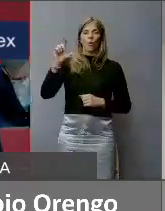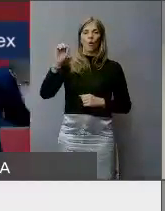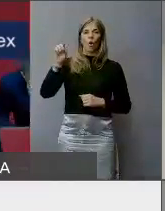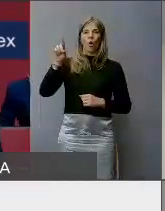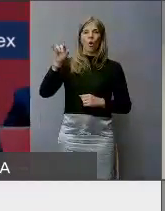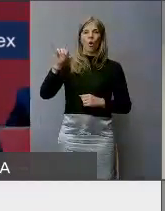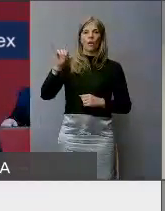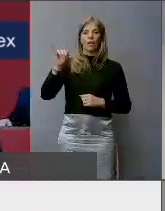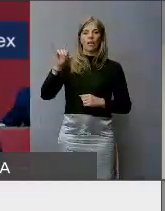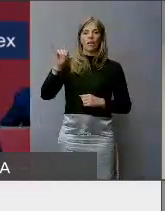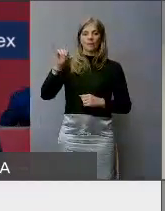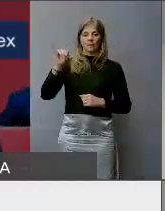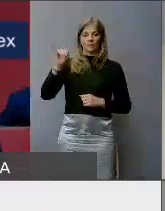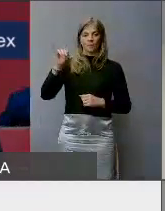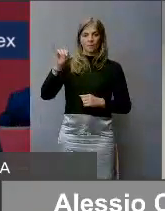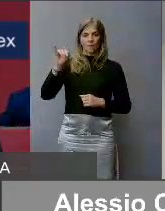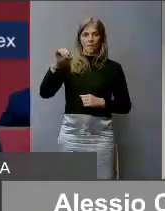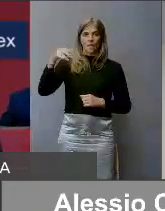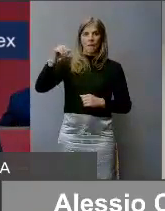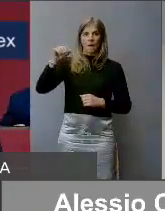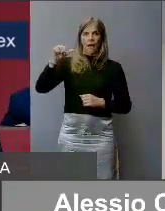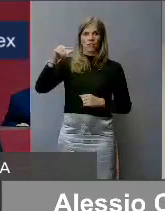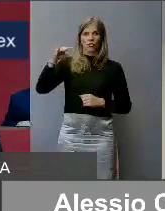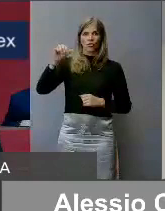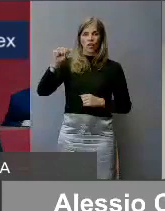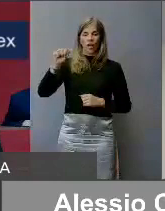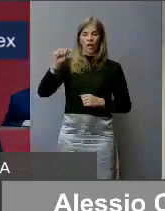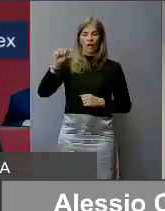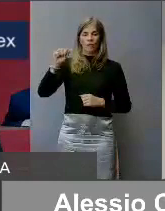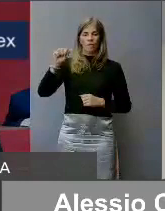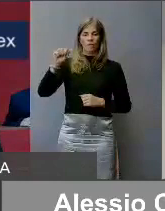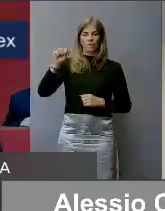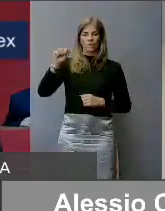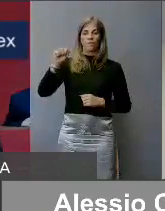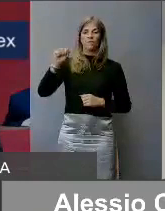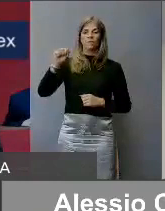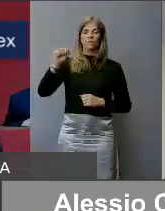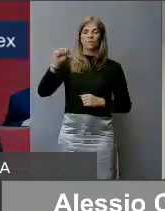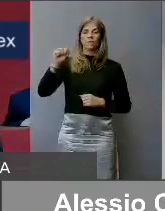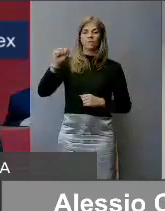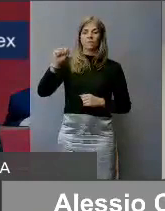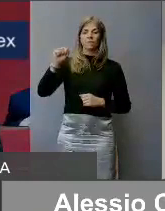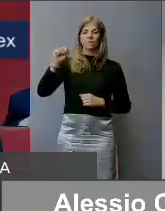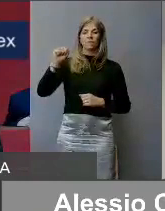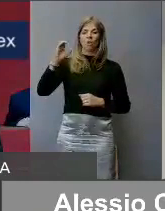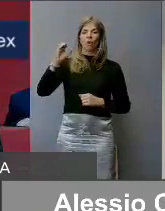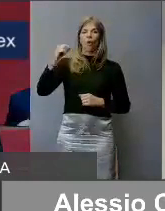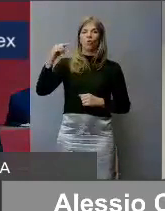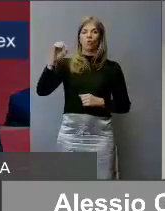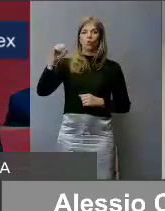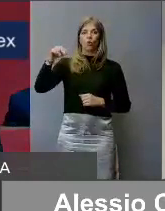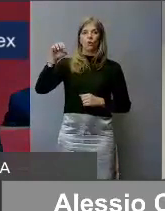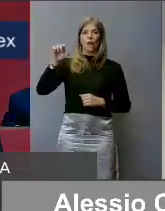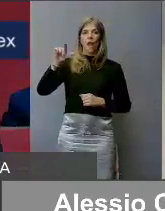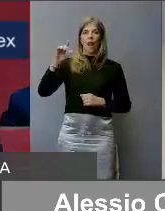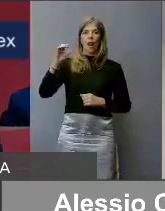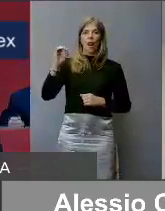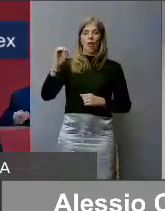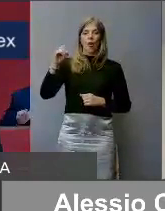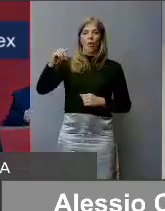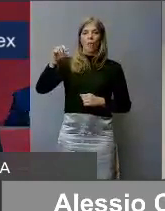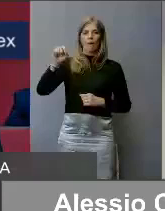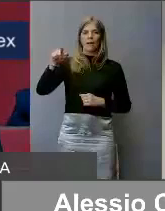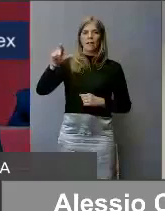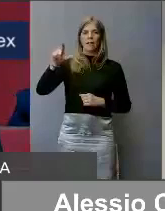b mascia buongiorno ottonello palla